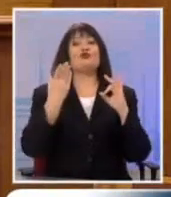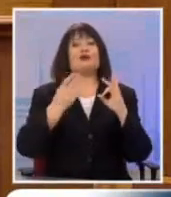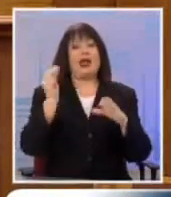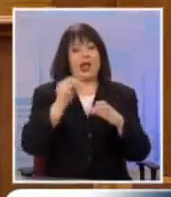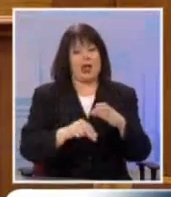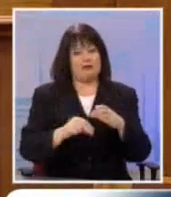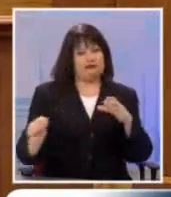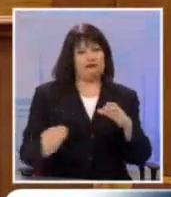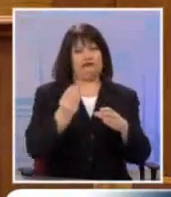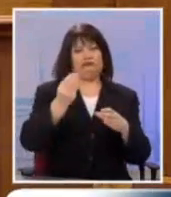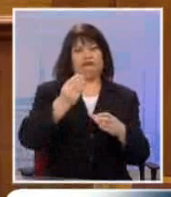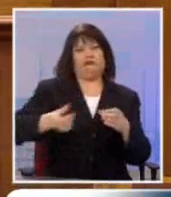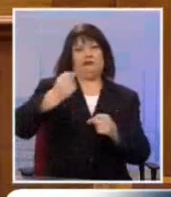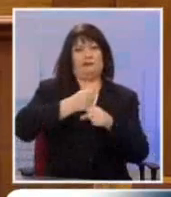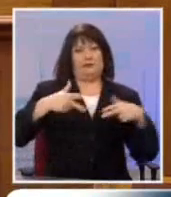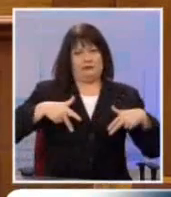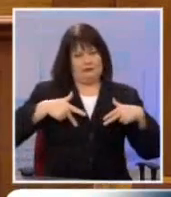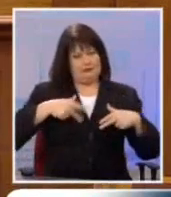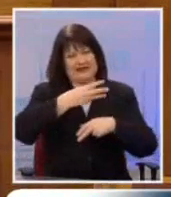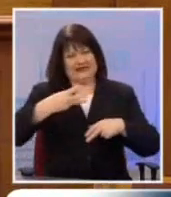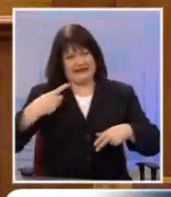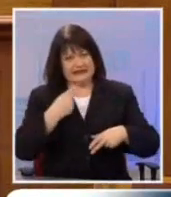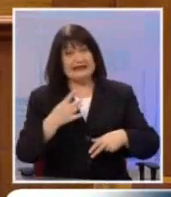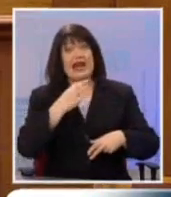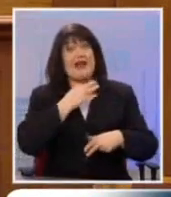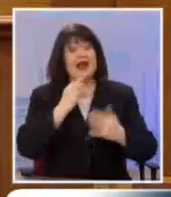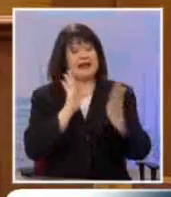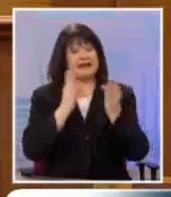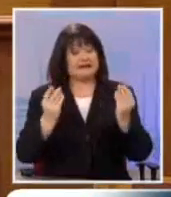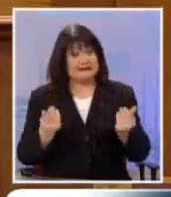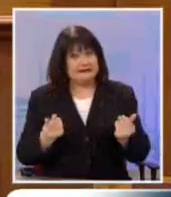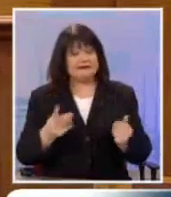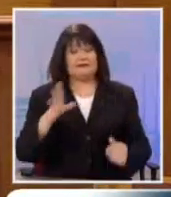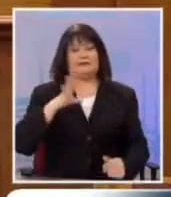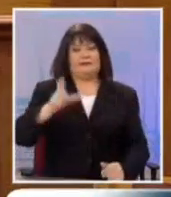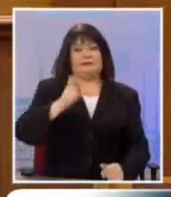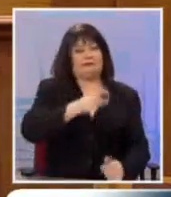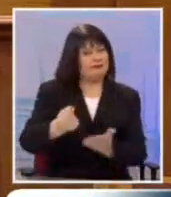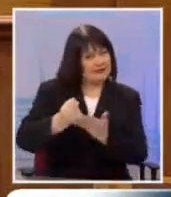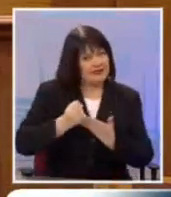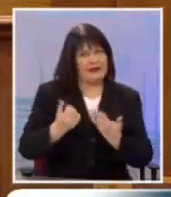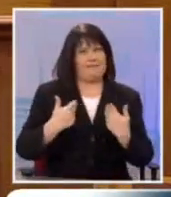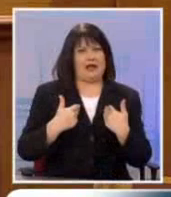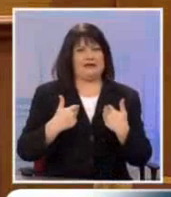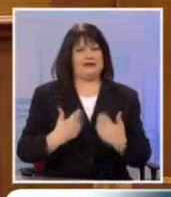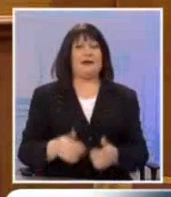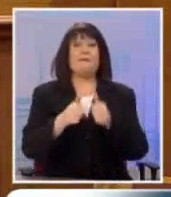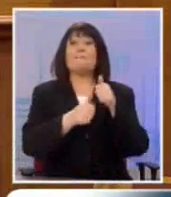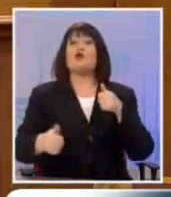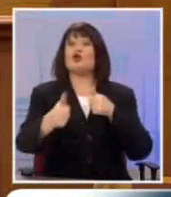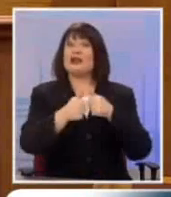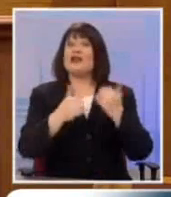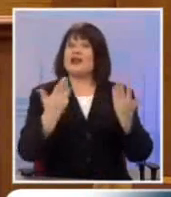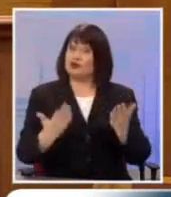εντολή που θα αντιμετωπίζει τις λαϊκές ανάγκες και θα έχει τη λαϊκή στήριξη. Με προτεραιότητες, ναι,